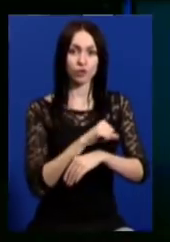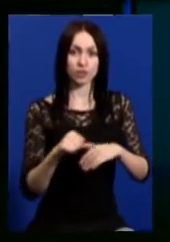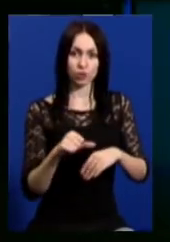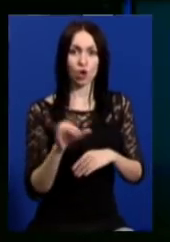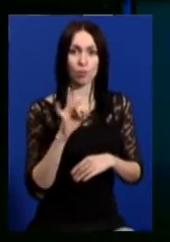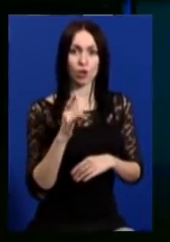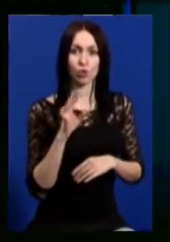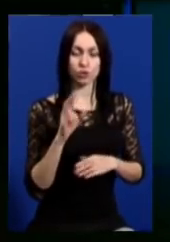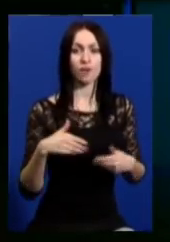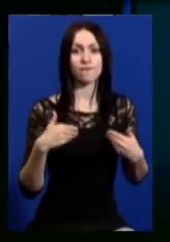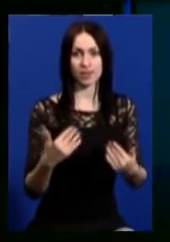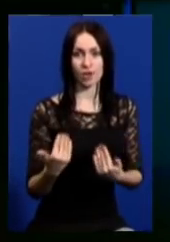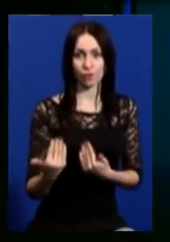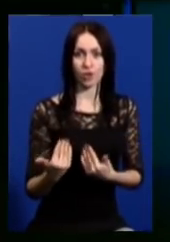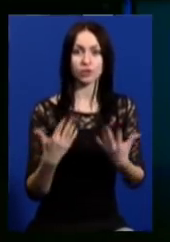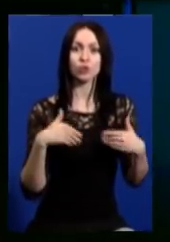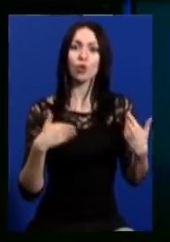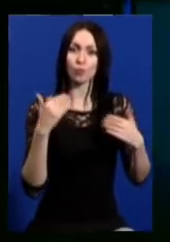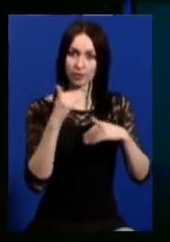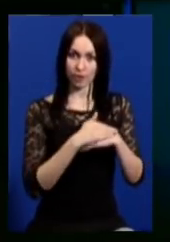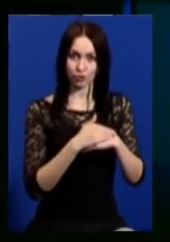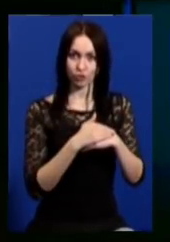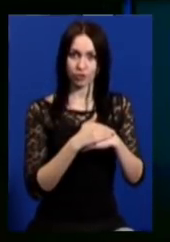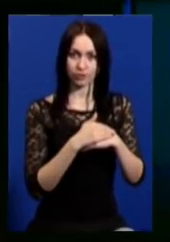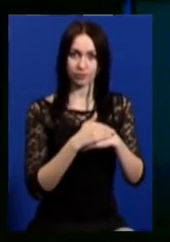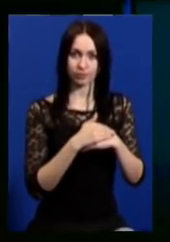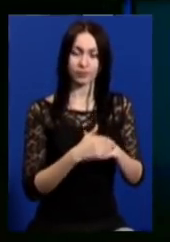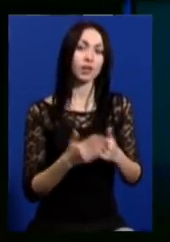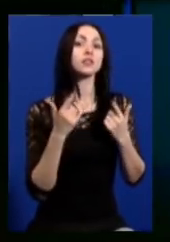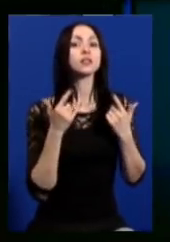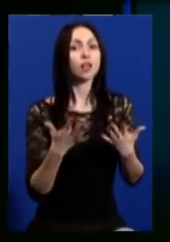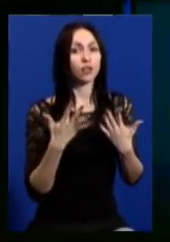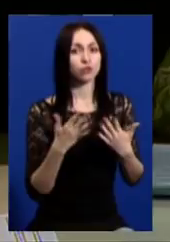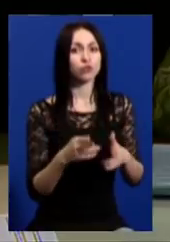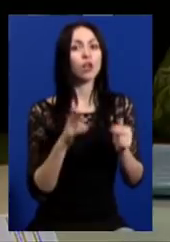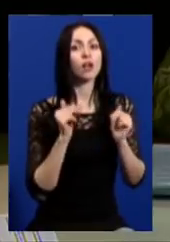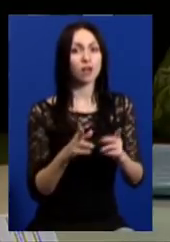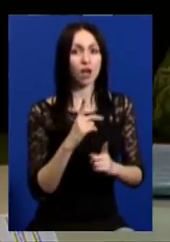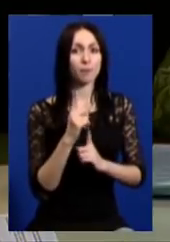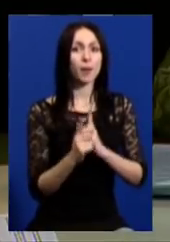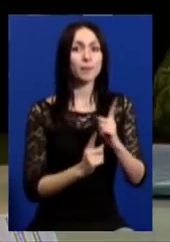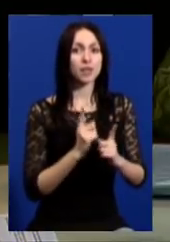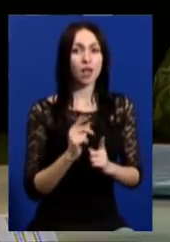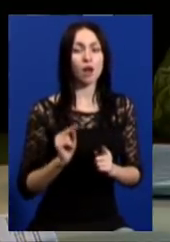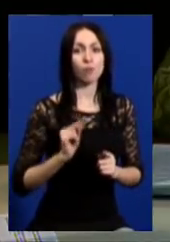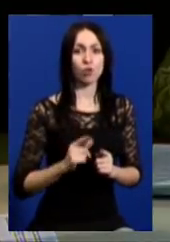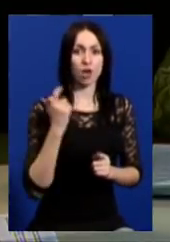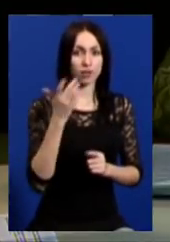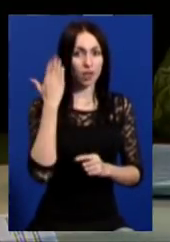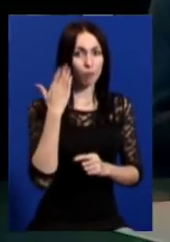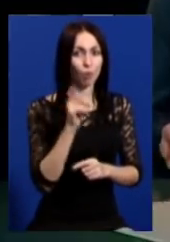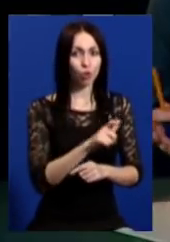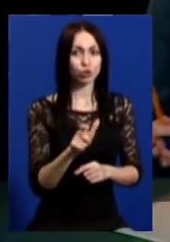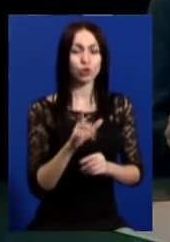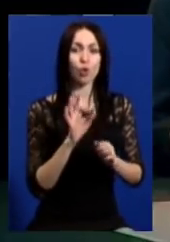Романом Гоцем. Вітаю вас. Доброго вечора. Отже, як змінилася робота харківських прикордонників